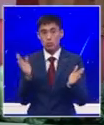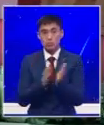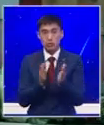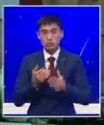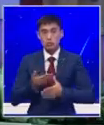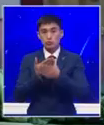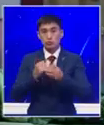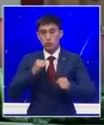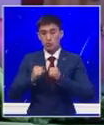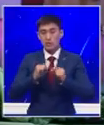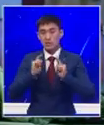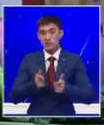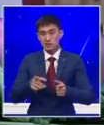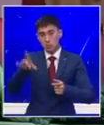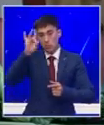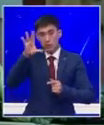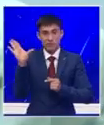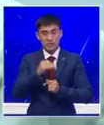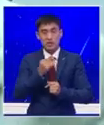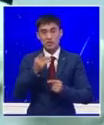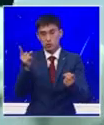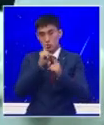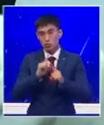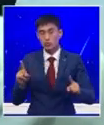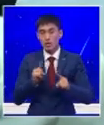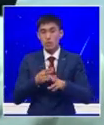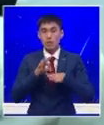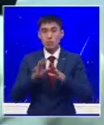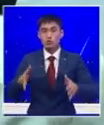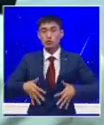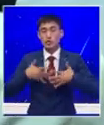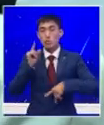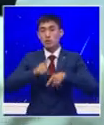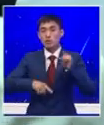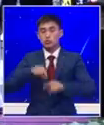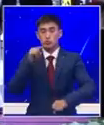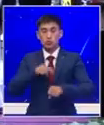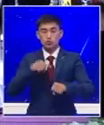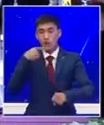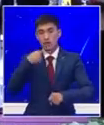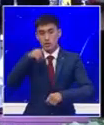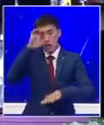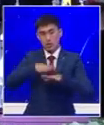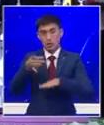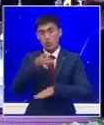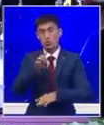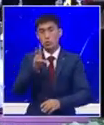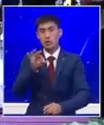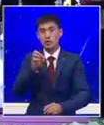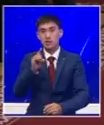укреплению согласия популяризации всех видов искусства пробуждению патриотических чувств отметил Аким района